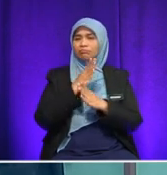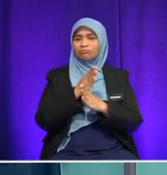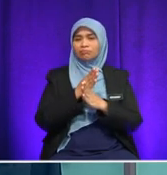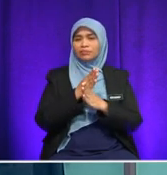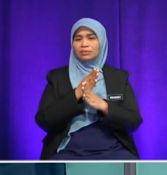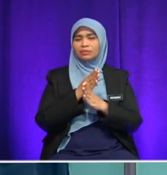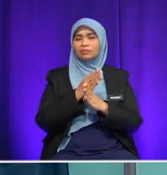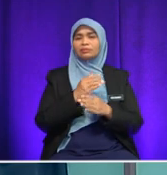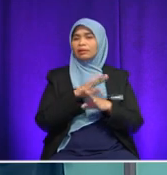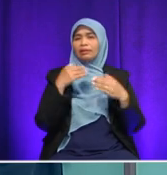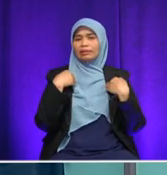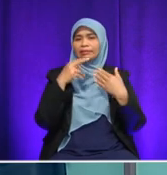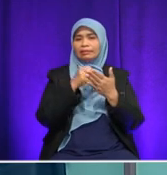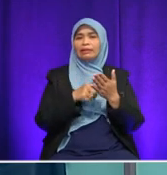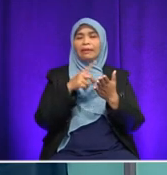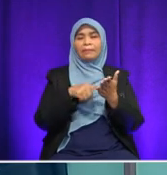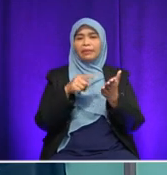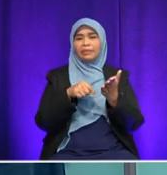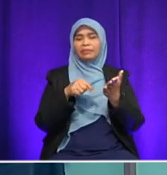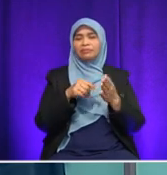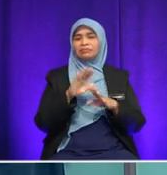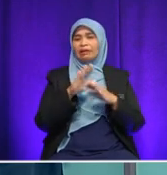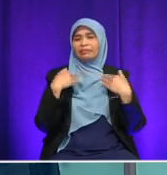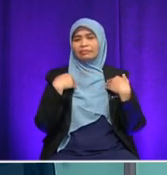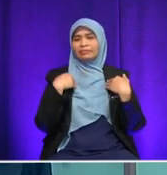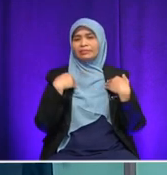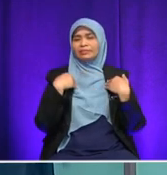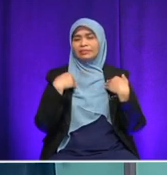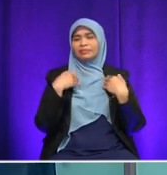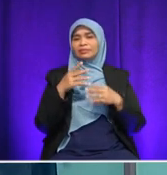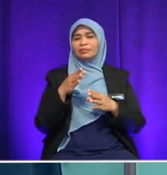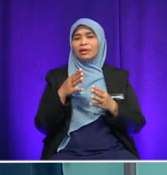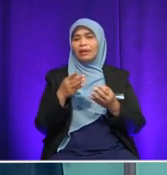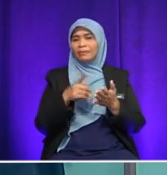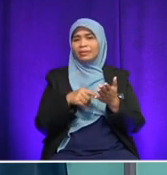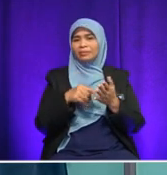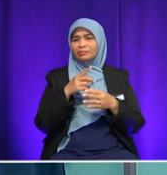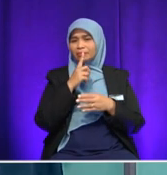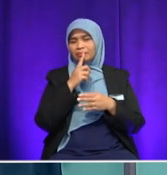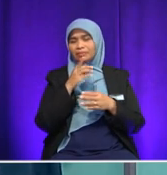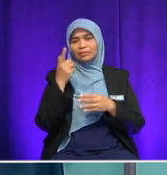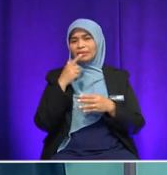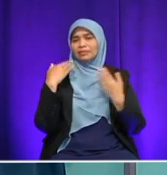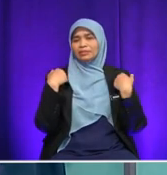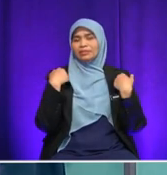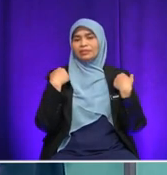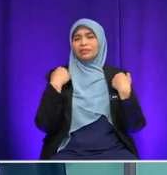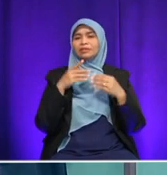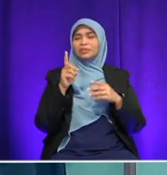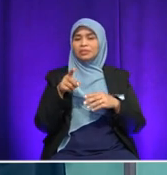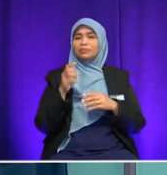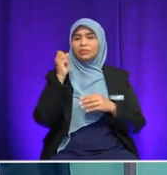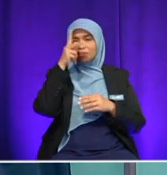dia jujur dan terus, dia tak adalah nak sembunyi di belakang tabir semata-mata nak menjaga hati Dol, kawan dia kan. Jadi dia kata dia memang kena